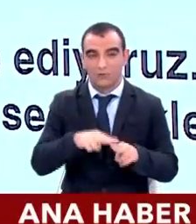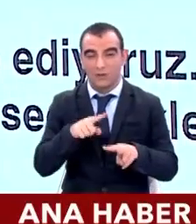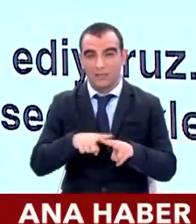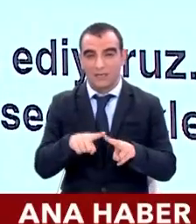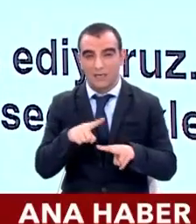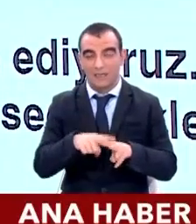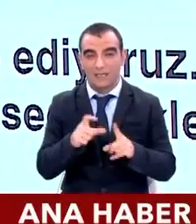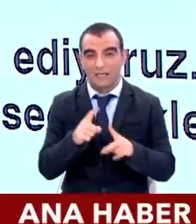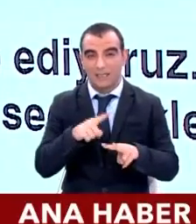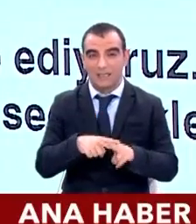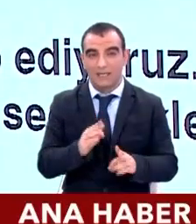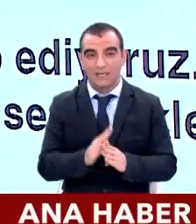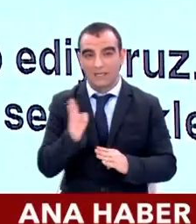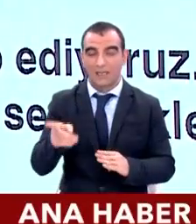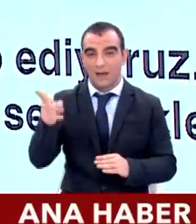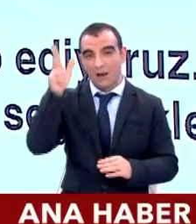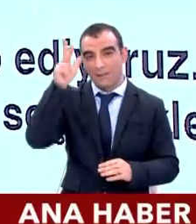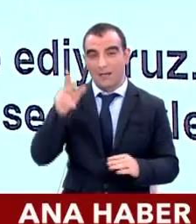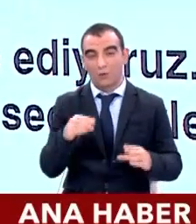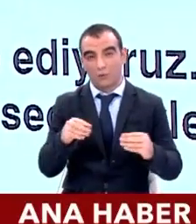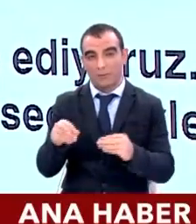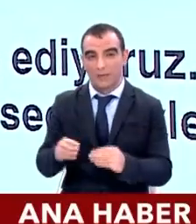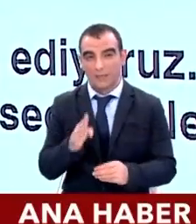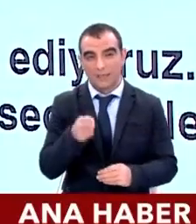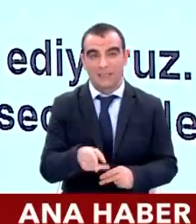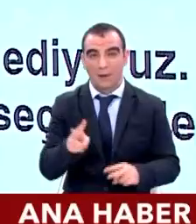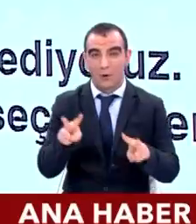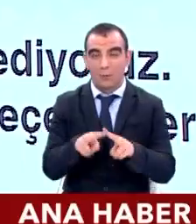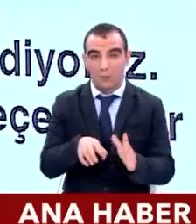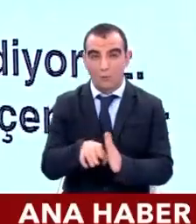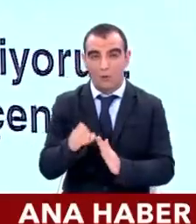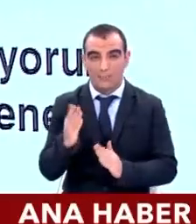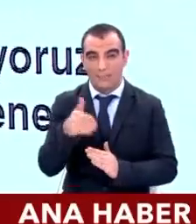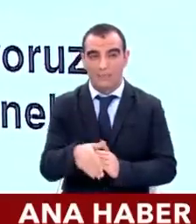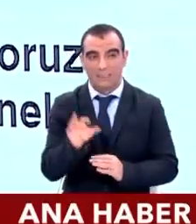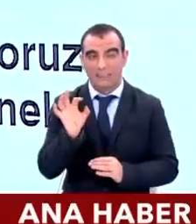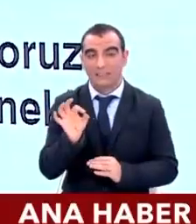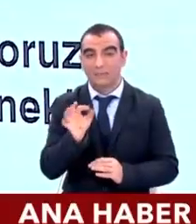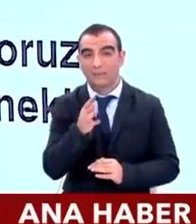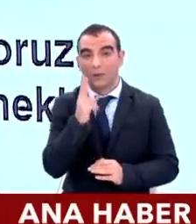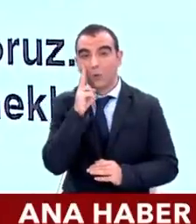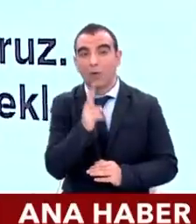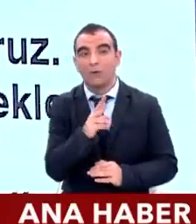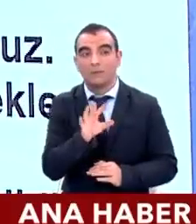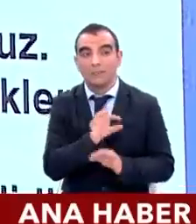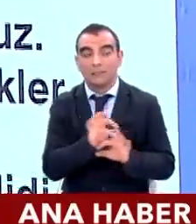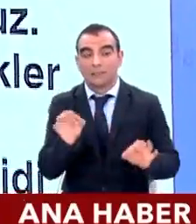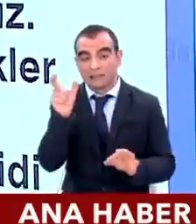geçmiş Kanada'dan Amerikan topraklarına girmiş montana'ya gelmiş kimse fark etmemiş